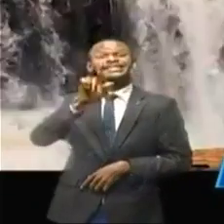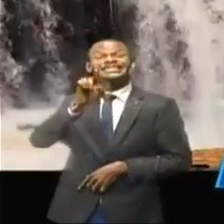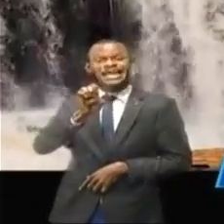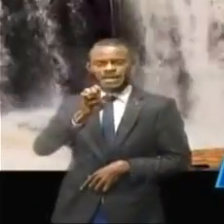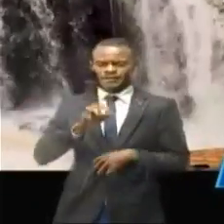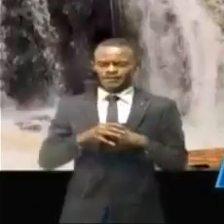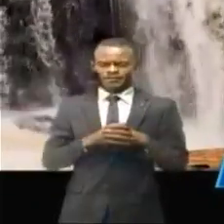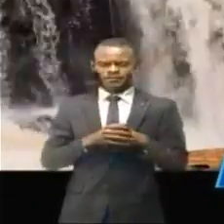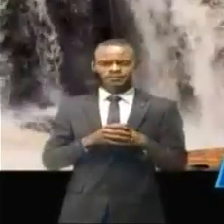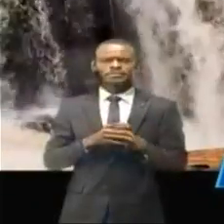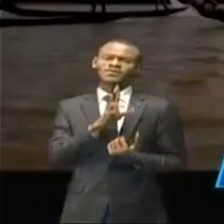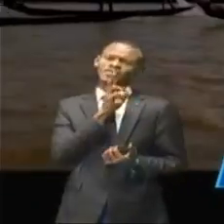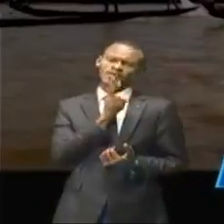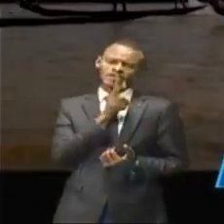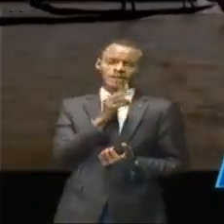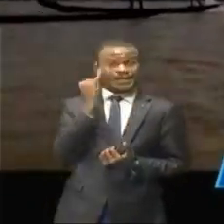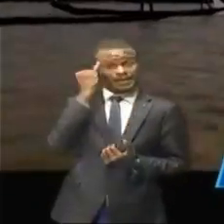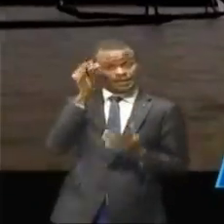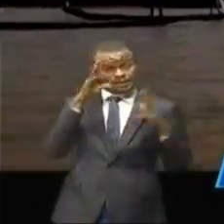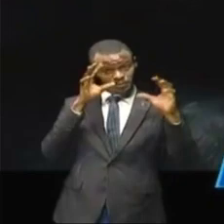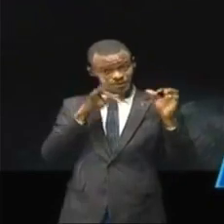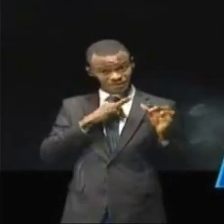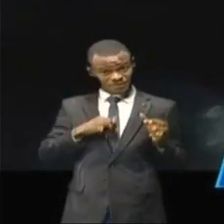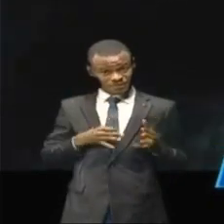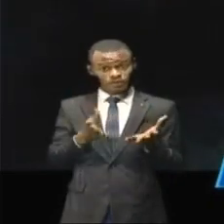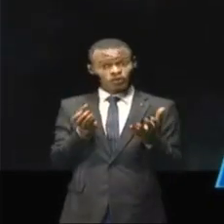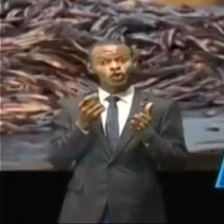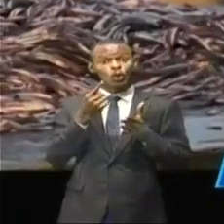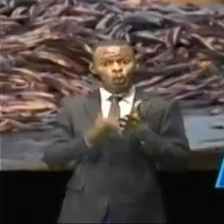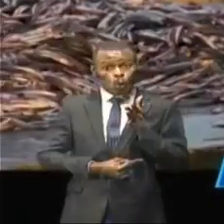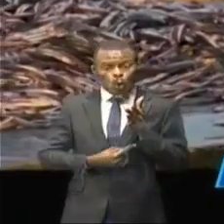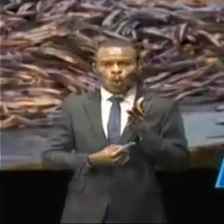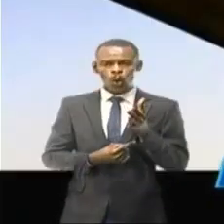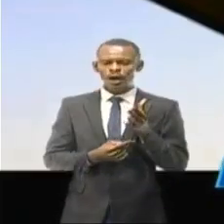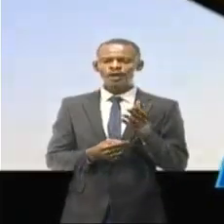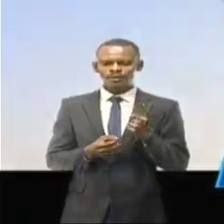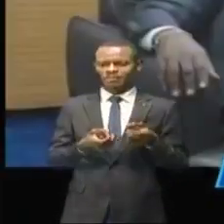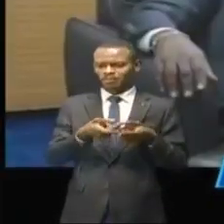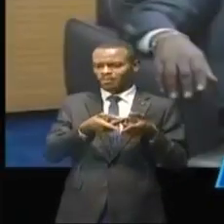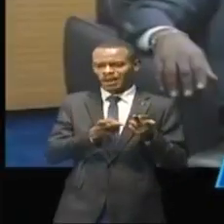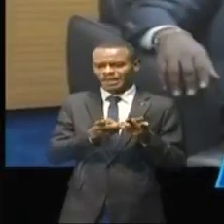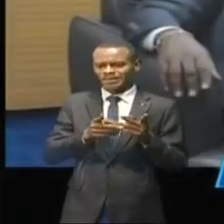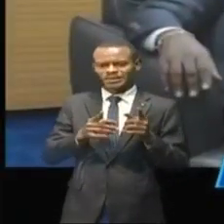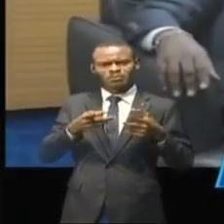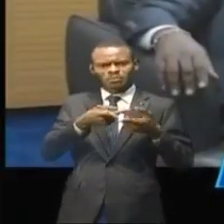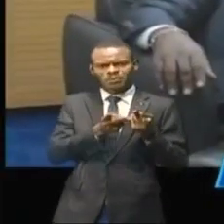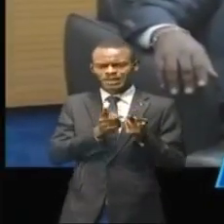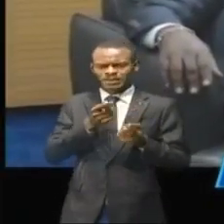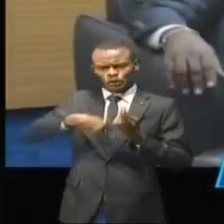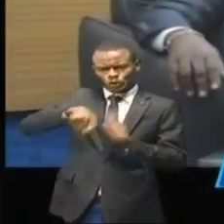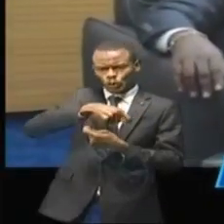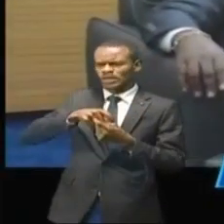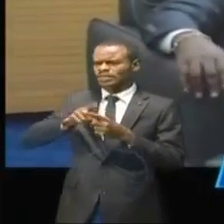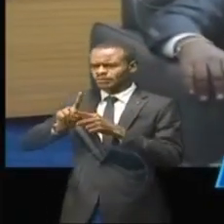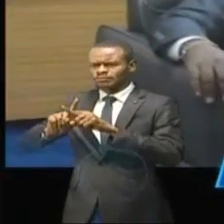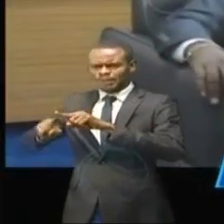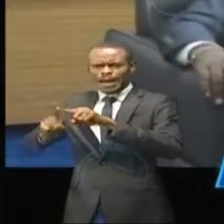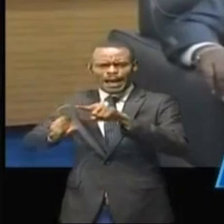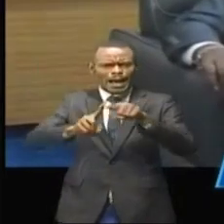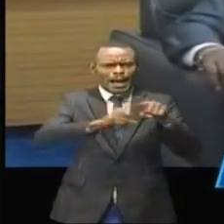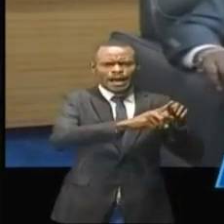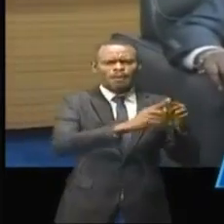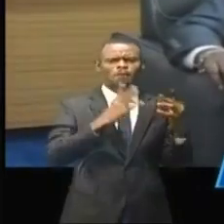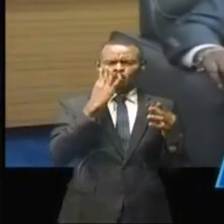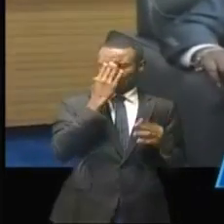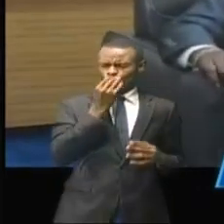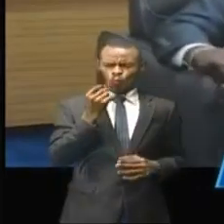vision du chef de l'État, Félix-Antoine Tshisekedi Tshilombo, le patron du tourisme Didier Mazinga, a salué l'accompagnement